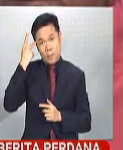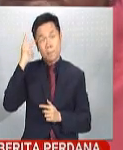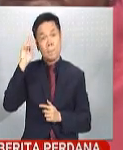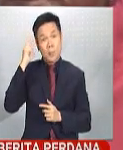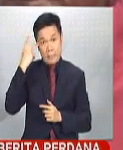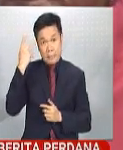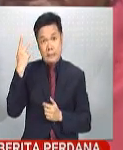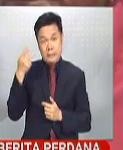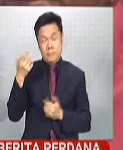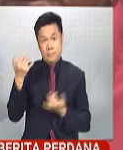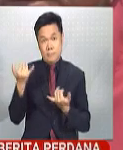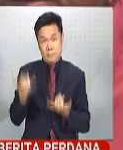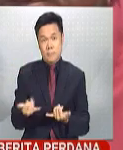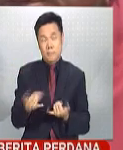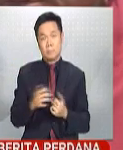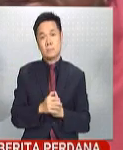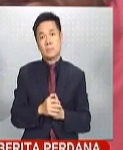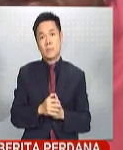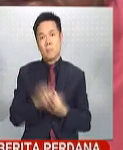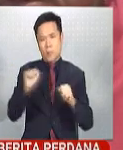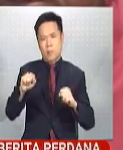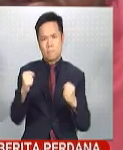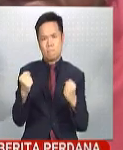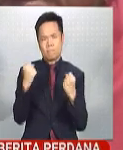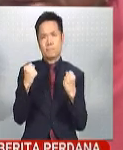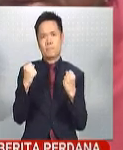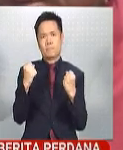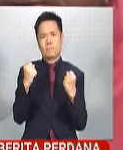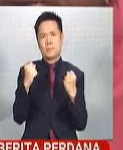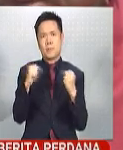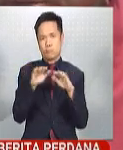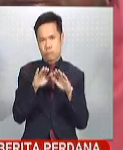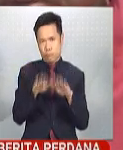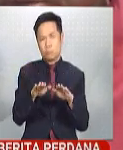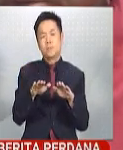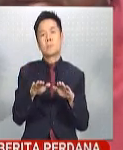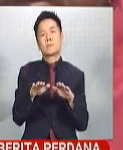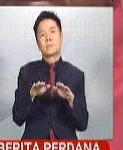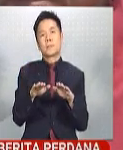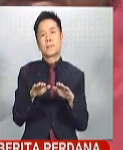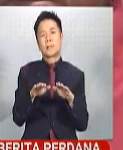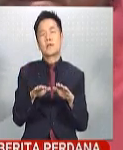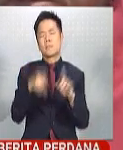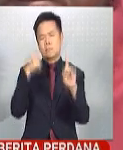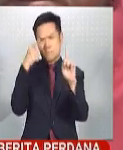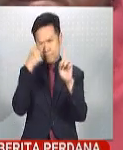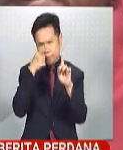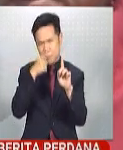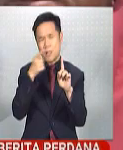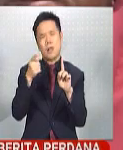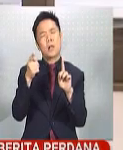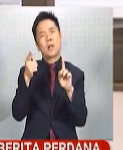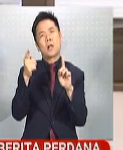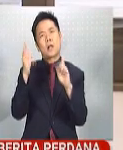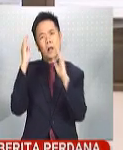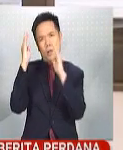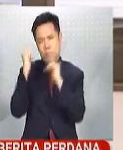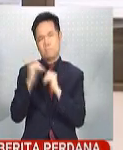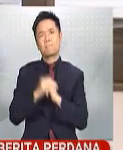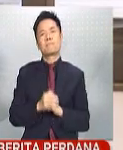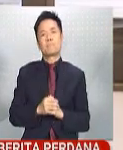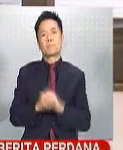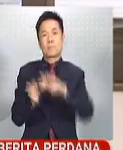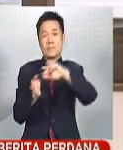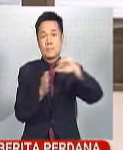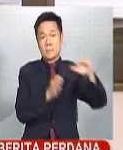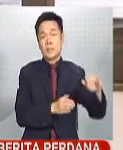Keadaan politik kita jadi stable. Ini yang kita sangat berharap lah, semua rakyat. Kepimpinan